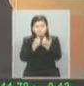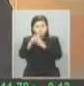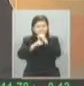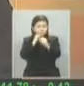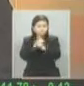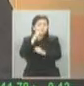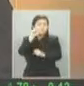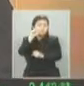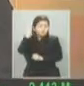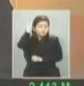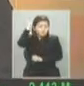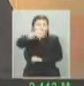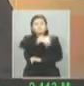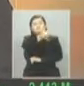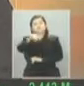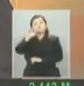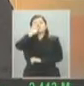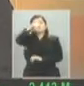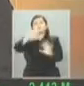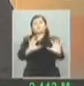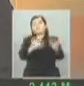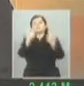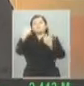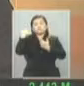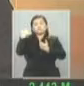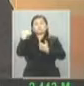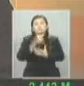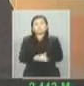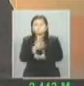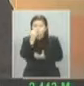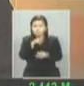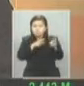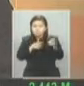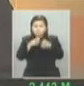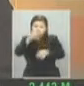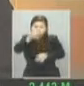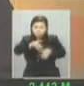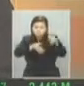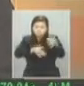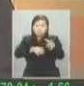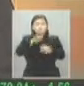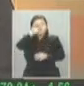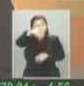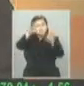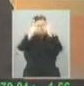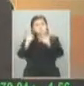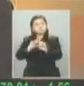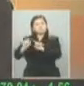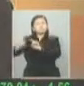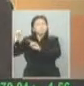านั้นช้างไทยอาจจะสูญพันธุ์ได้เนื่องจากว่าทุกวันนี้มีการทารุณกรรมช้างในหลากหลายรูปแบบทีเดียวนะคะ